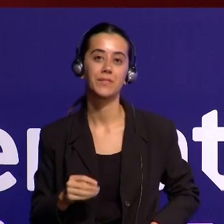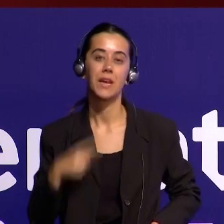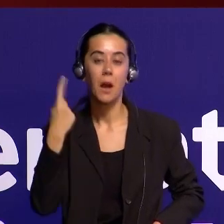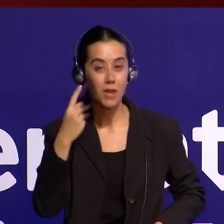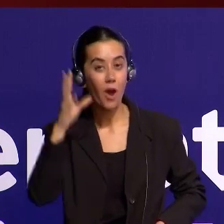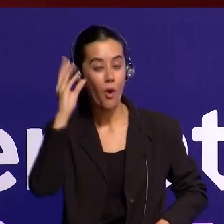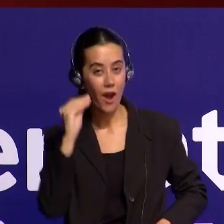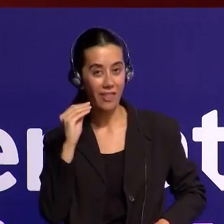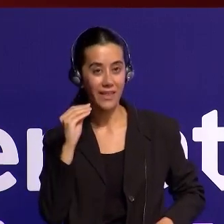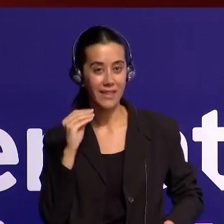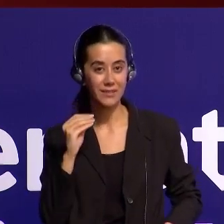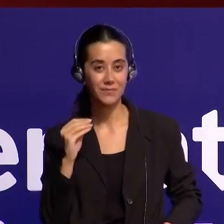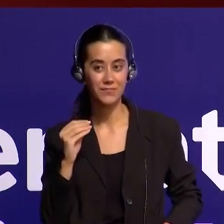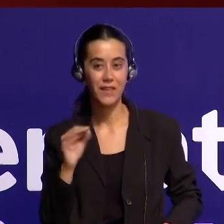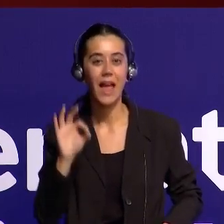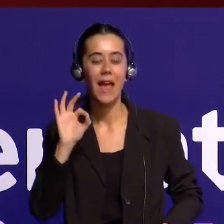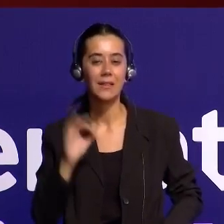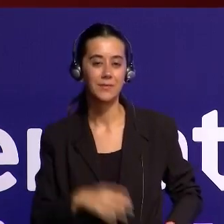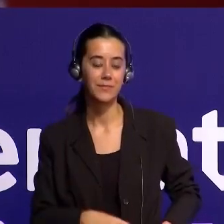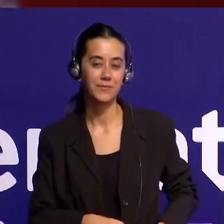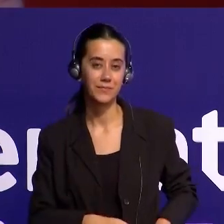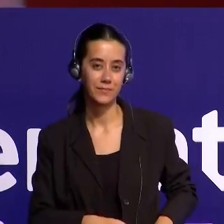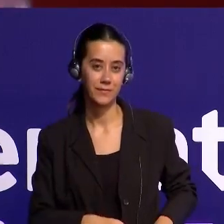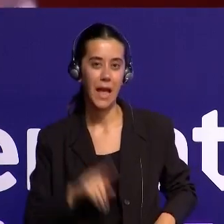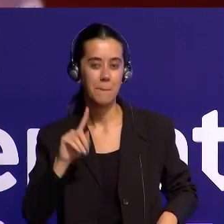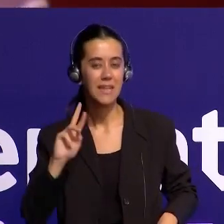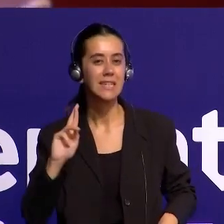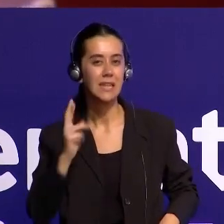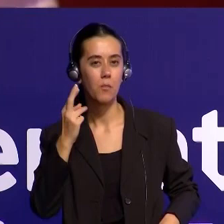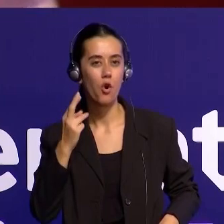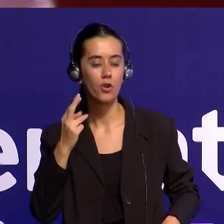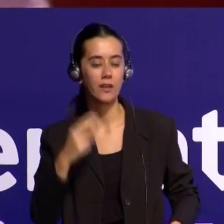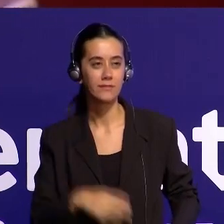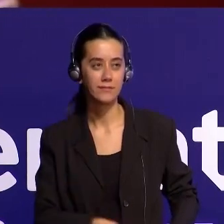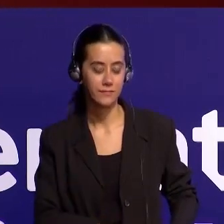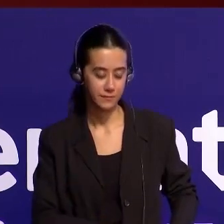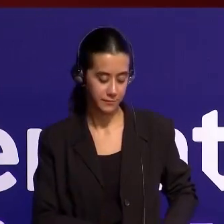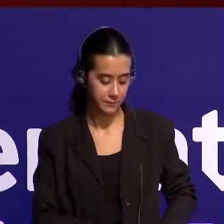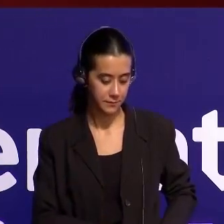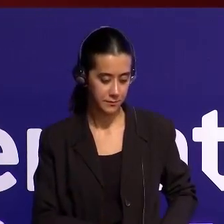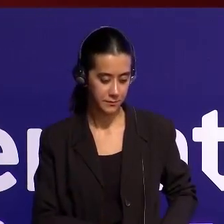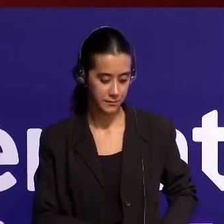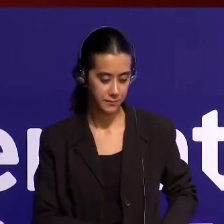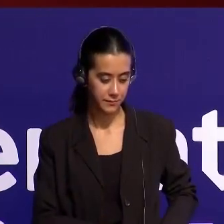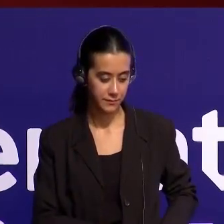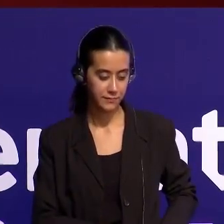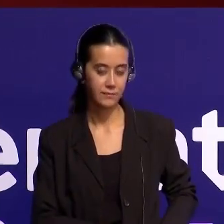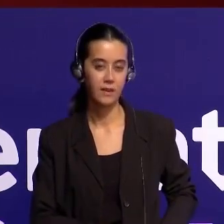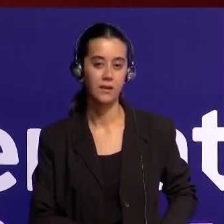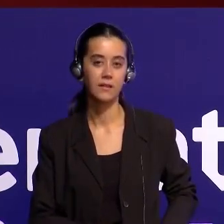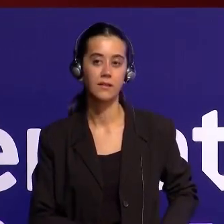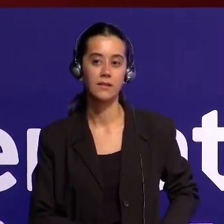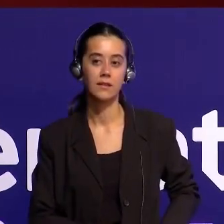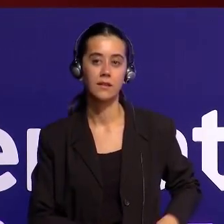şeyler öğrendik ve 11 eylem önerisine dair rapordan da öğrendiklerimiz var. Vaka çalışmalarına